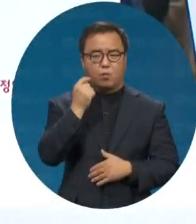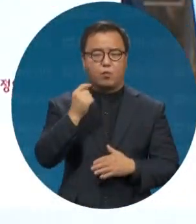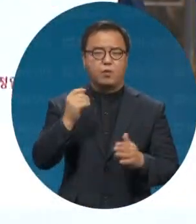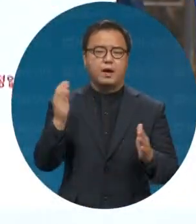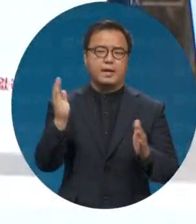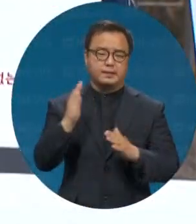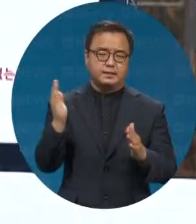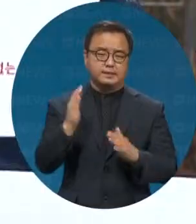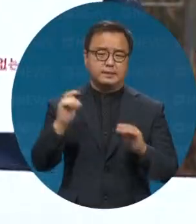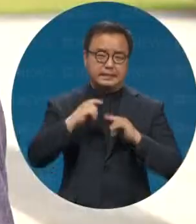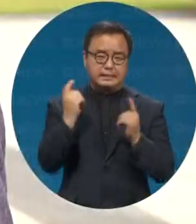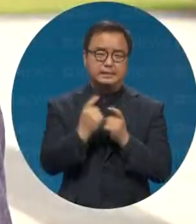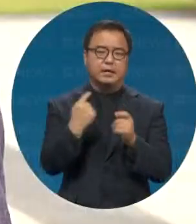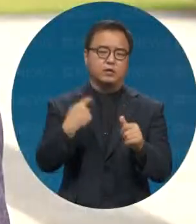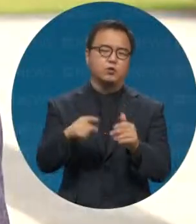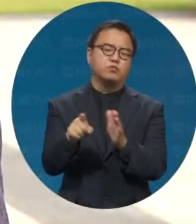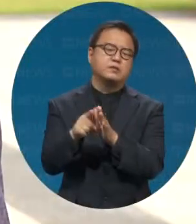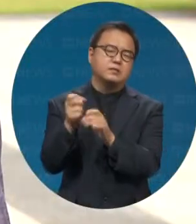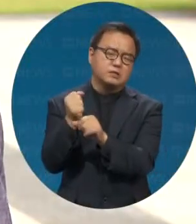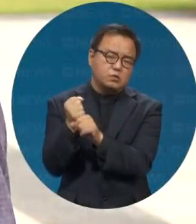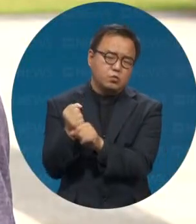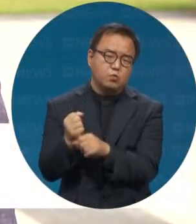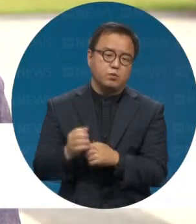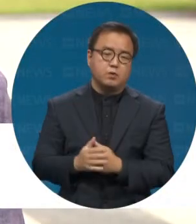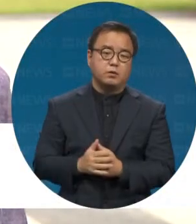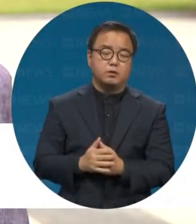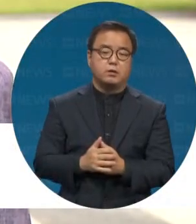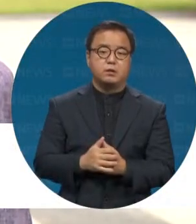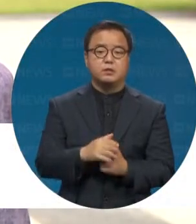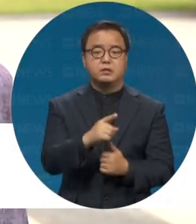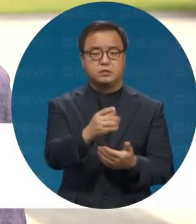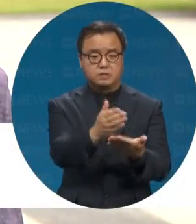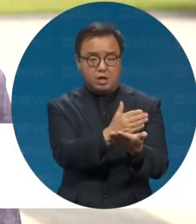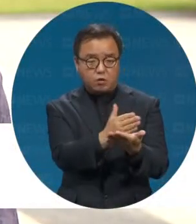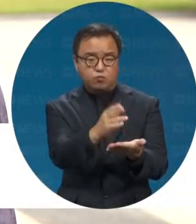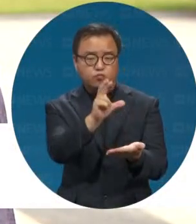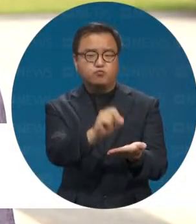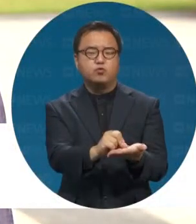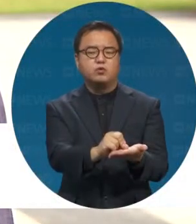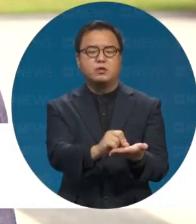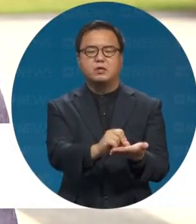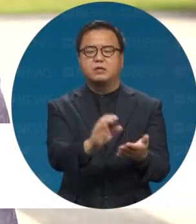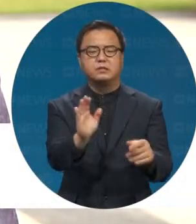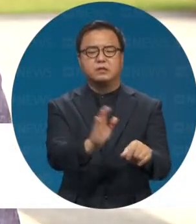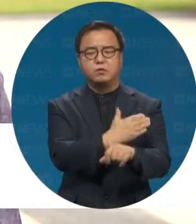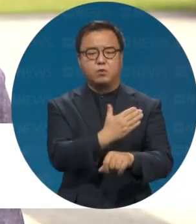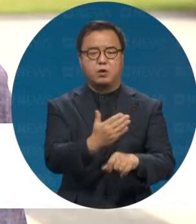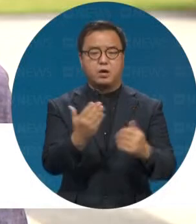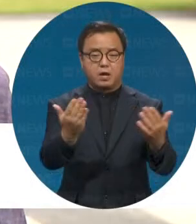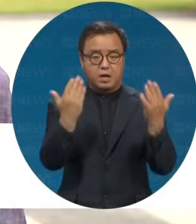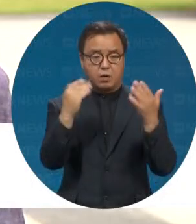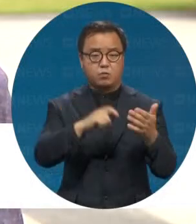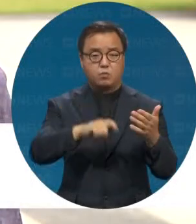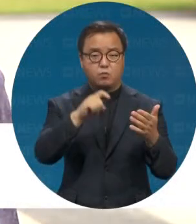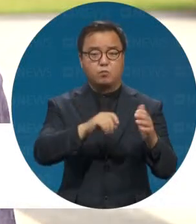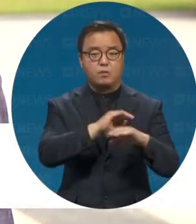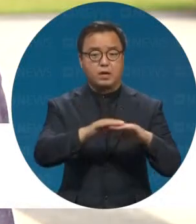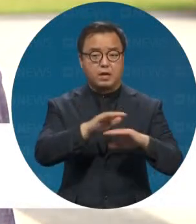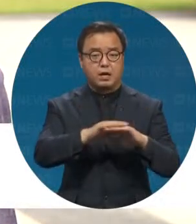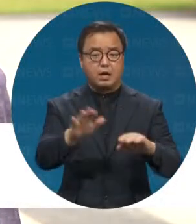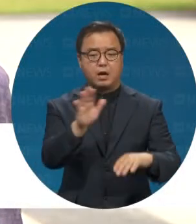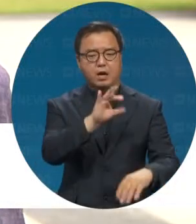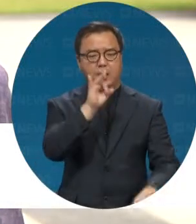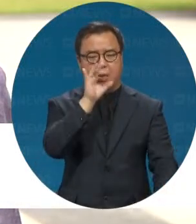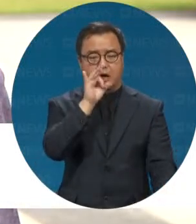없다는 지적이 나옵니다 슬러그 랑 자체의 존재 자체가 문제 왜냐하면 그것은 학교에서 절대로 해결할 수 없는 걸 쓰고 또